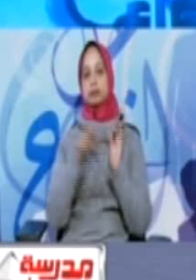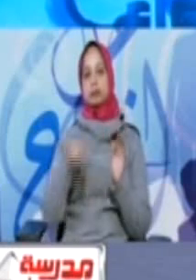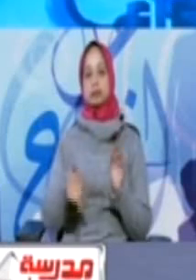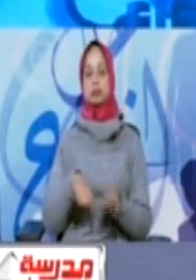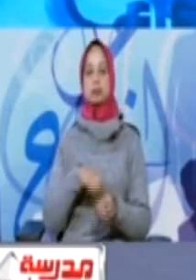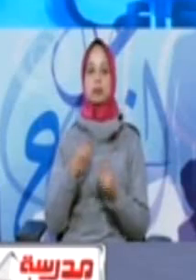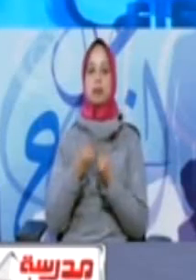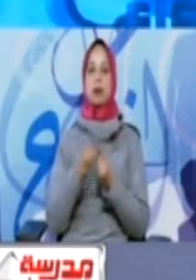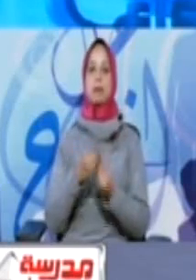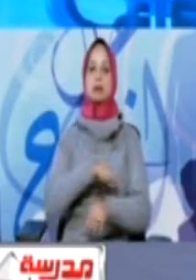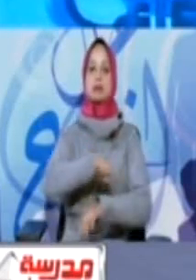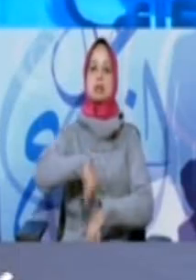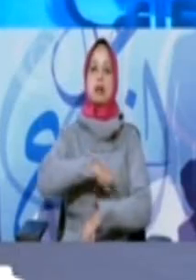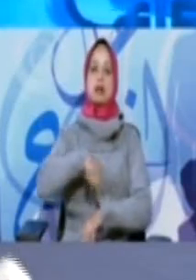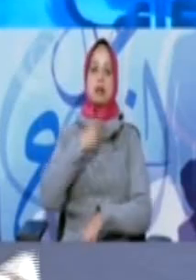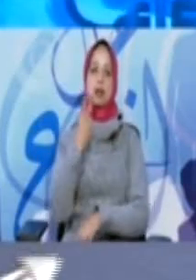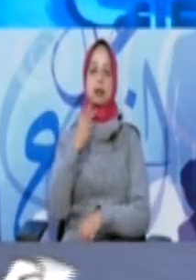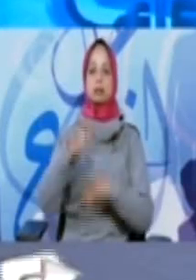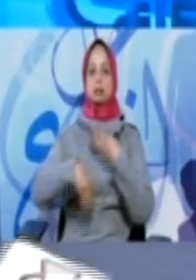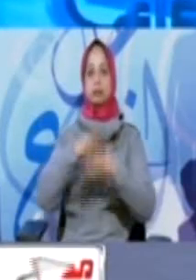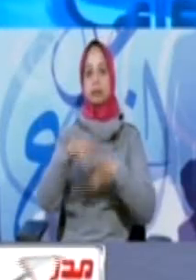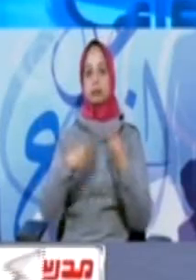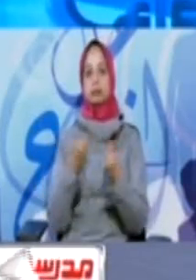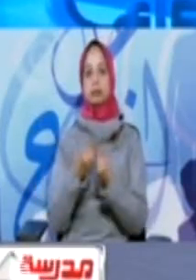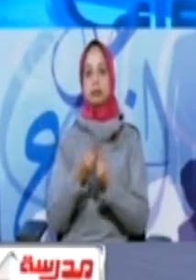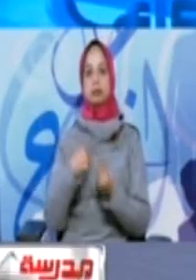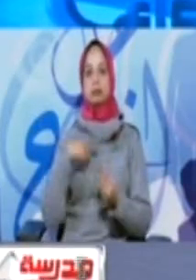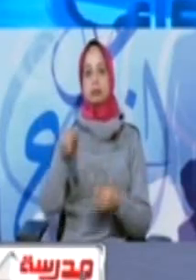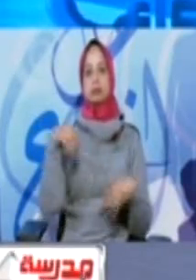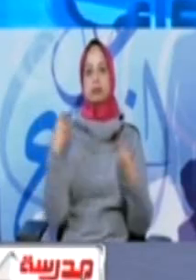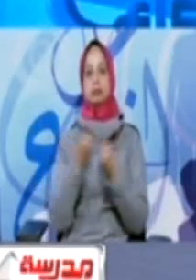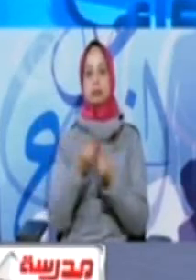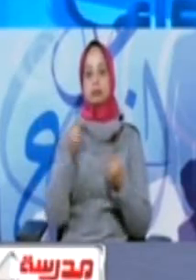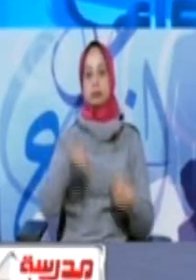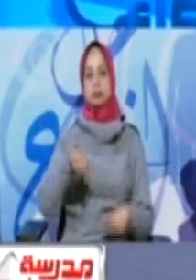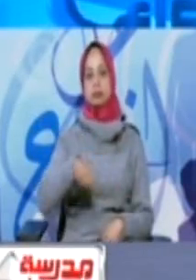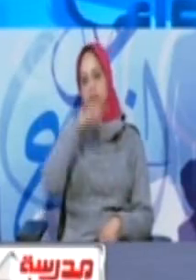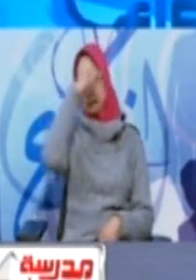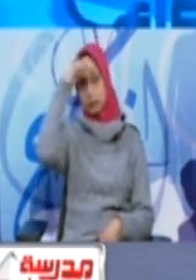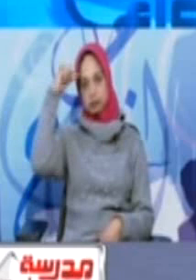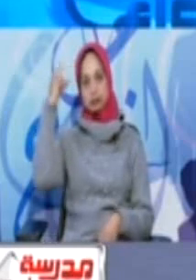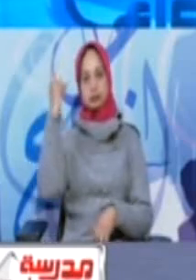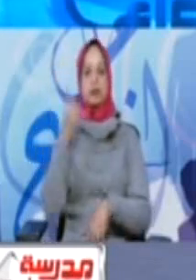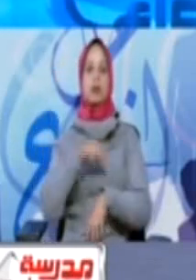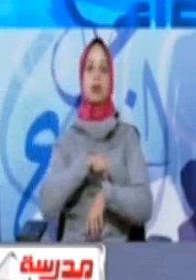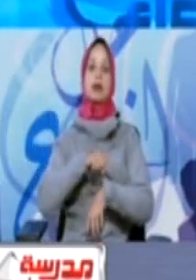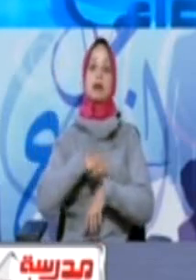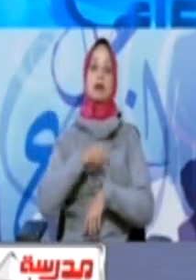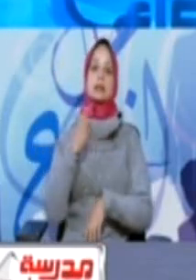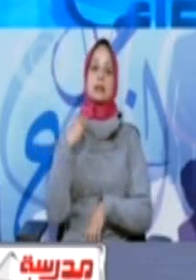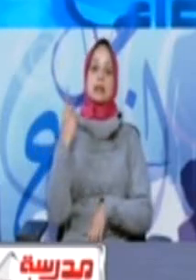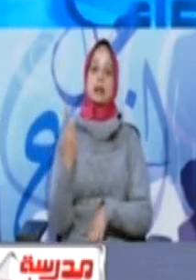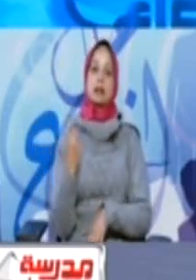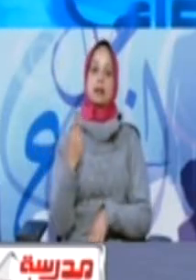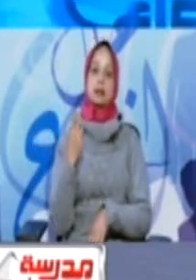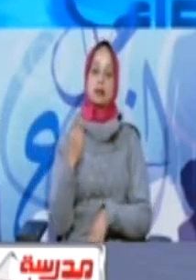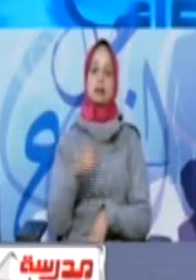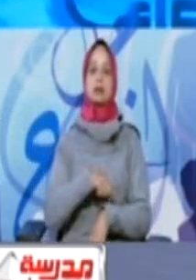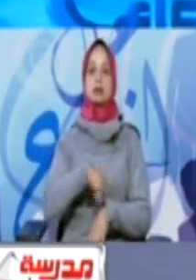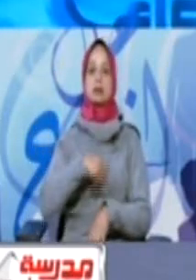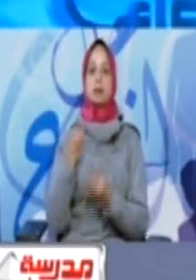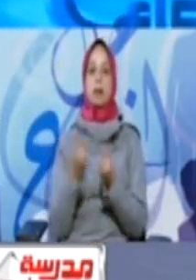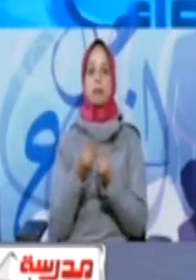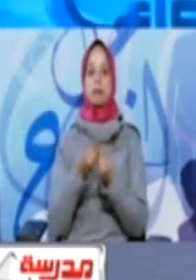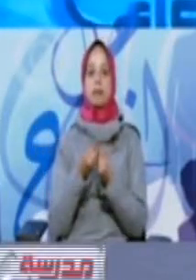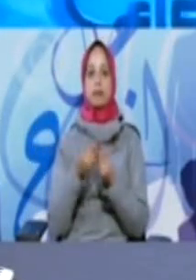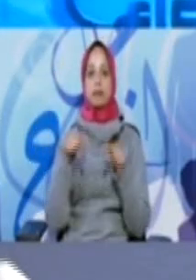كم متصلتين معاكم إن شاء الله، النهاردة ساعتين كاملين. ده كان بناء على طلب ناس كتيرة جدا